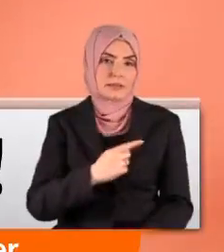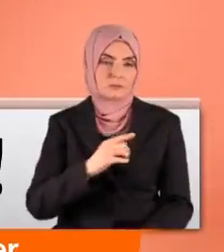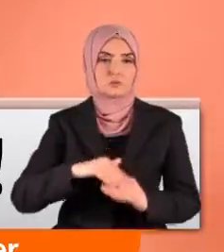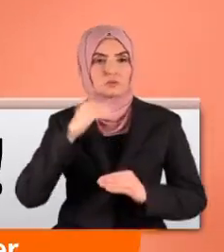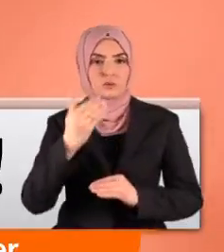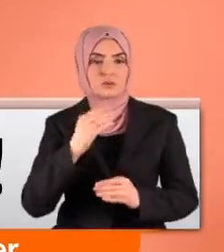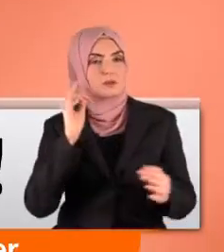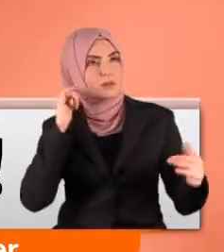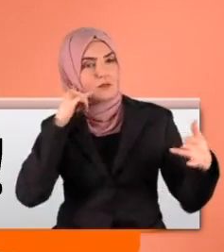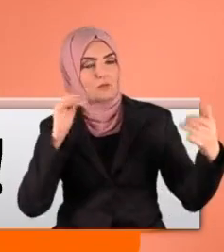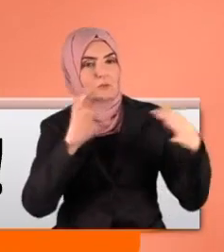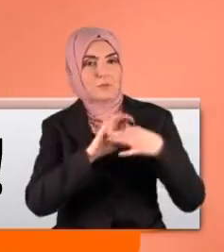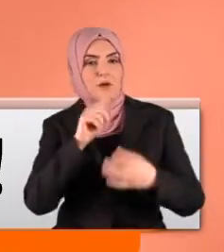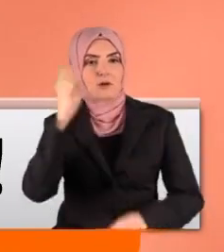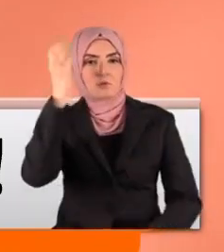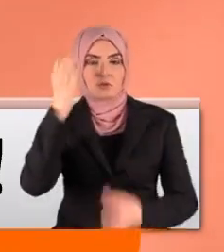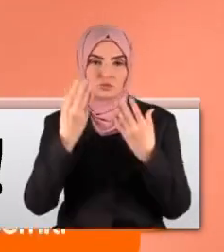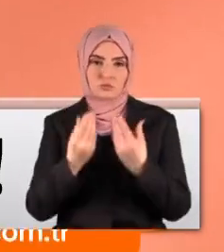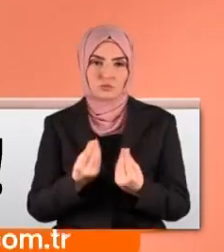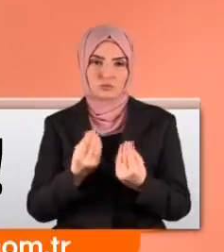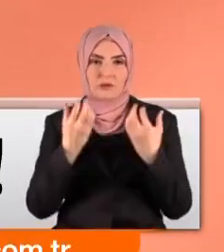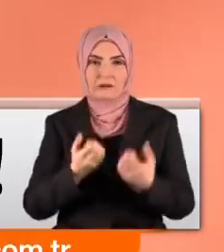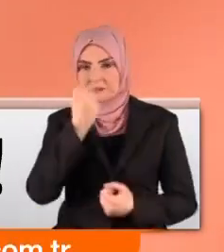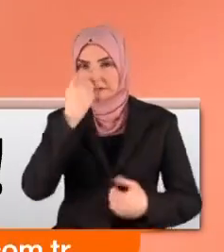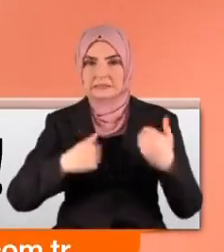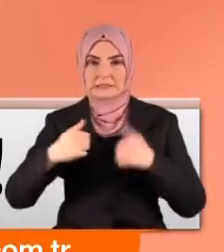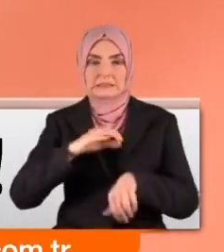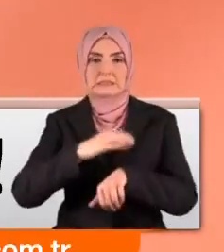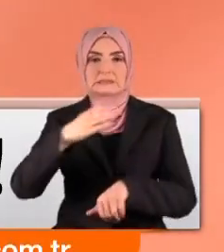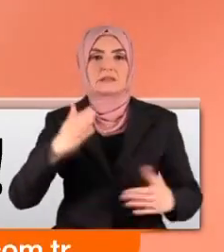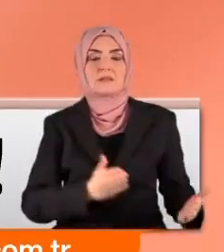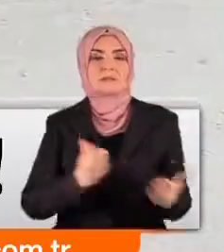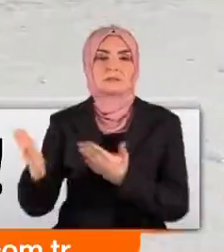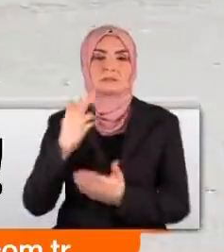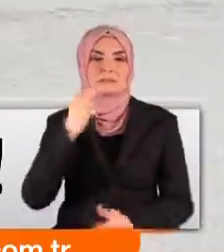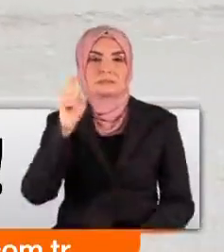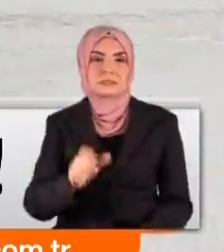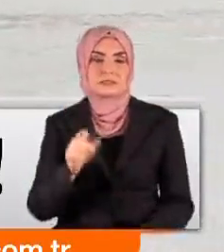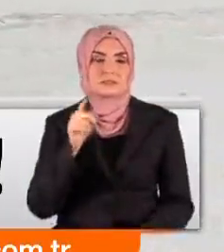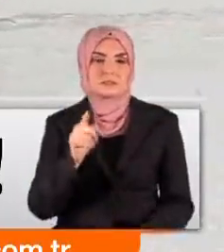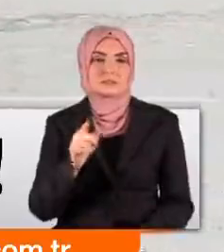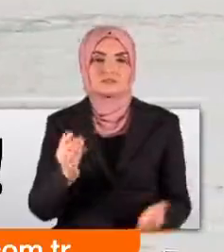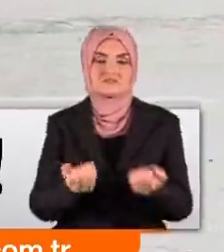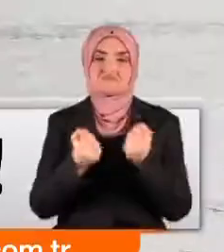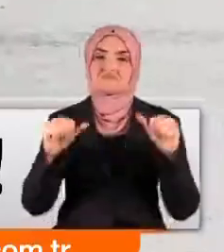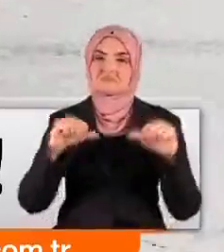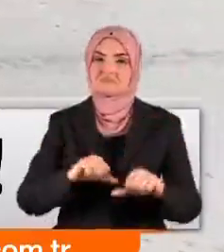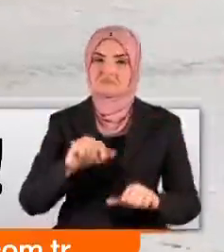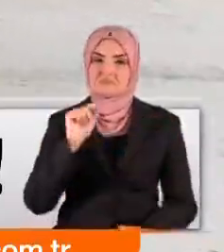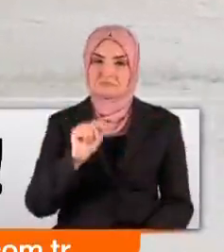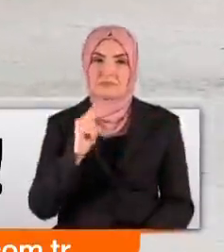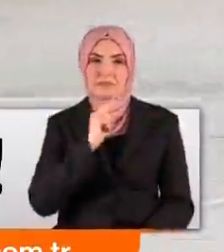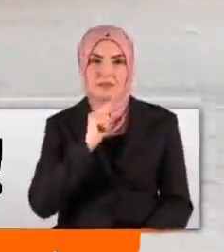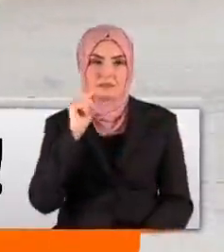ama ağır yaralı olarak hastaneye kaldırılan 58 yaşındaki Arife Arda kurtarılamaz yengesini amcasının gözleri önünde